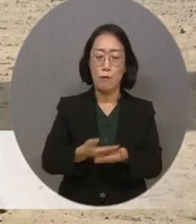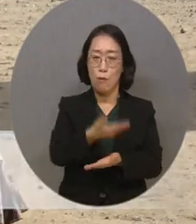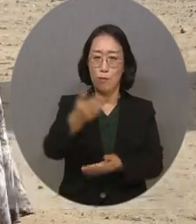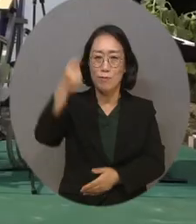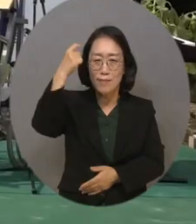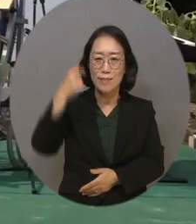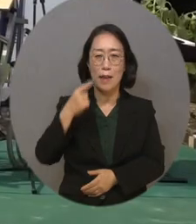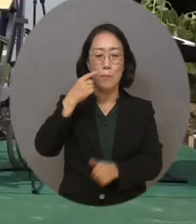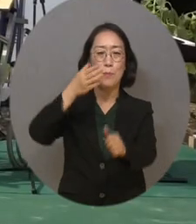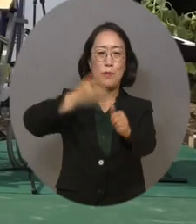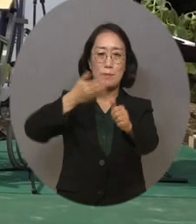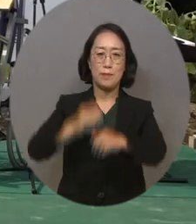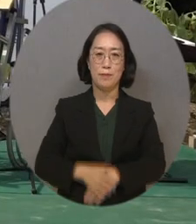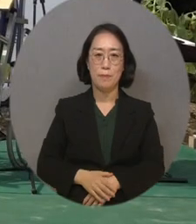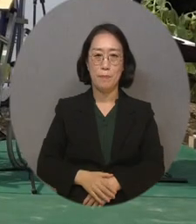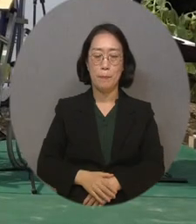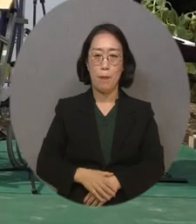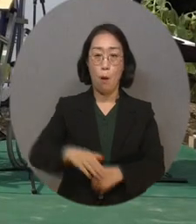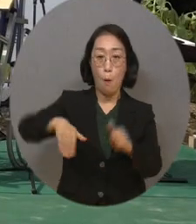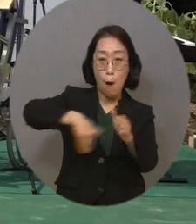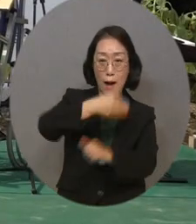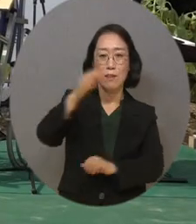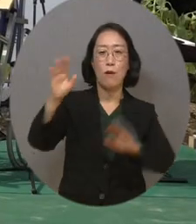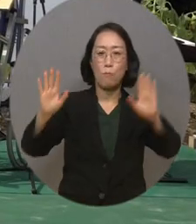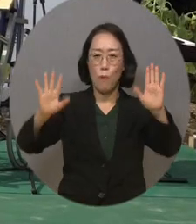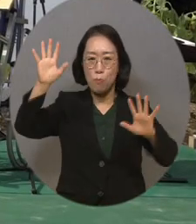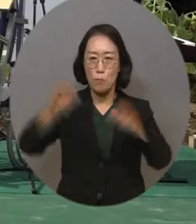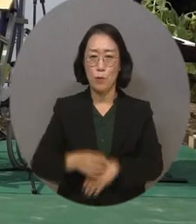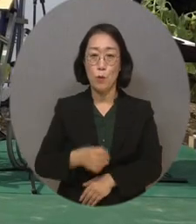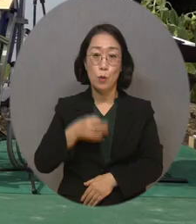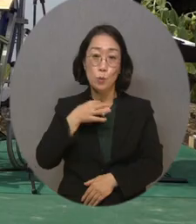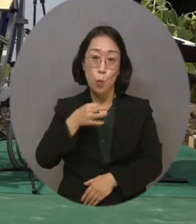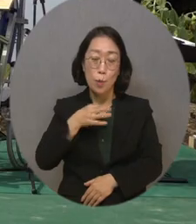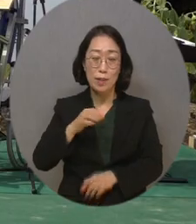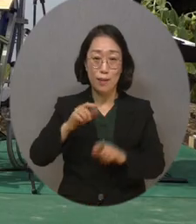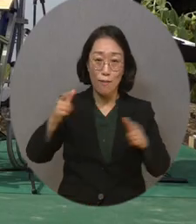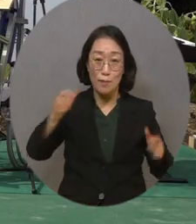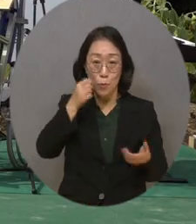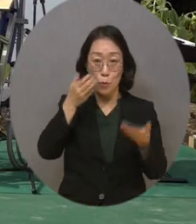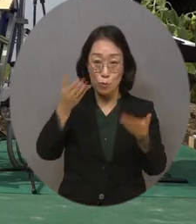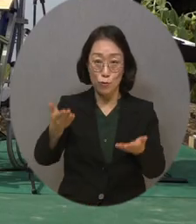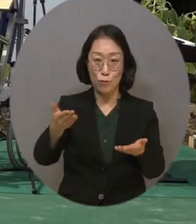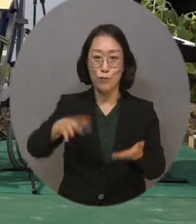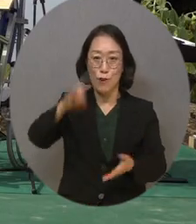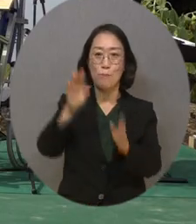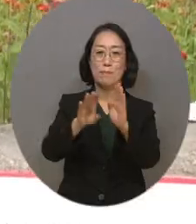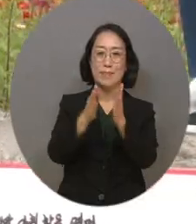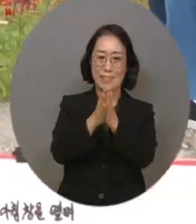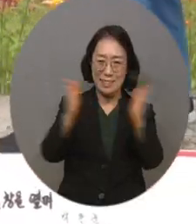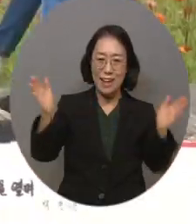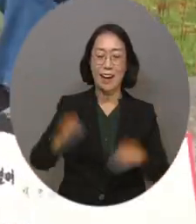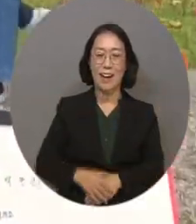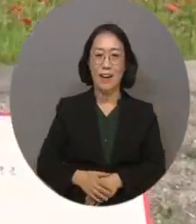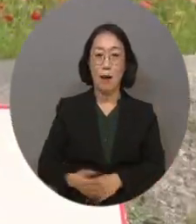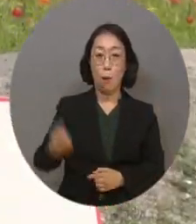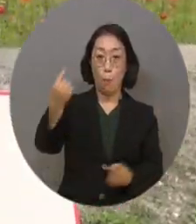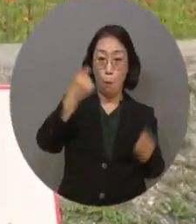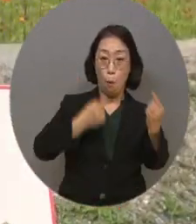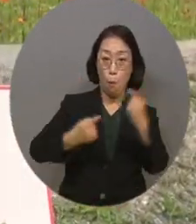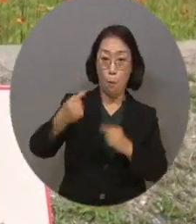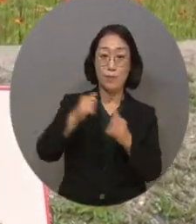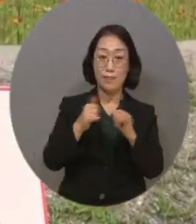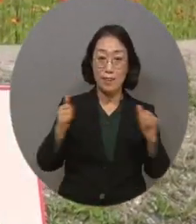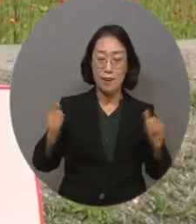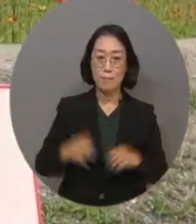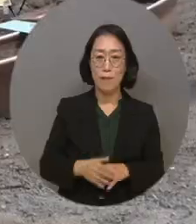것 같습니다. 환경 퍼포먼스, 환경 사운드 서커스로 박람회 개막을 알렸습니다. 행사장을 찾는 시민들의